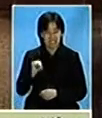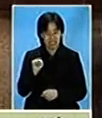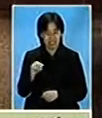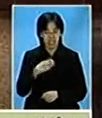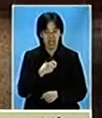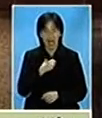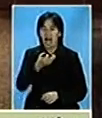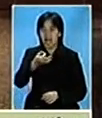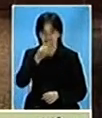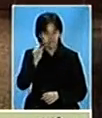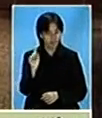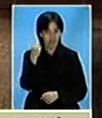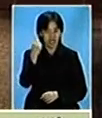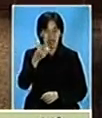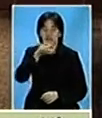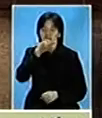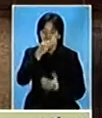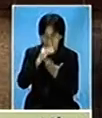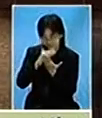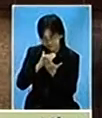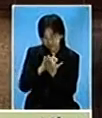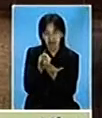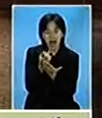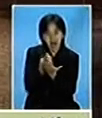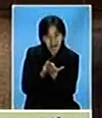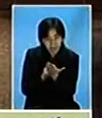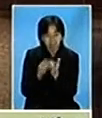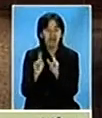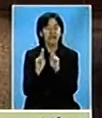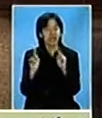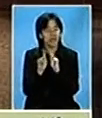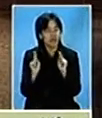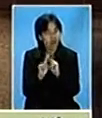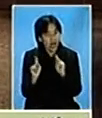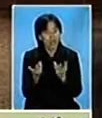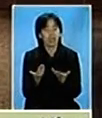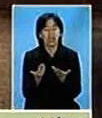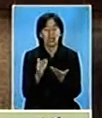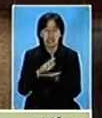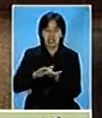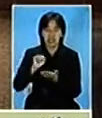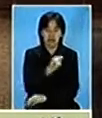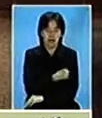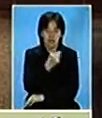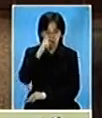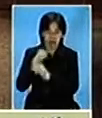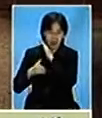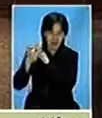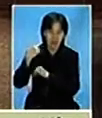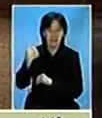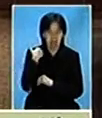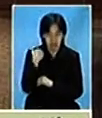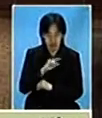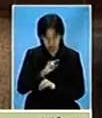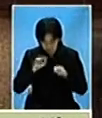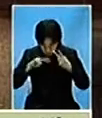สถาปนาวิชาชีพให้มั่นคงแข็งแรงแล้วก็มีคณะกรรมการสภาแพทย์แผนไทยขึ้นมากำกับดู